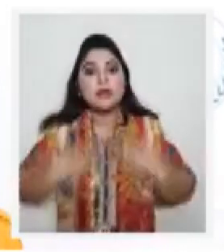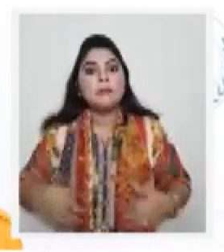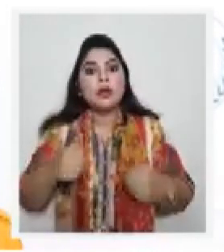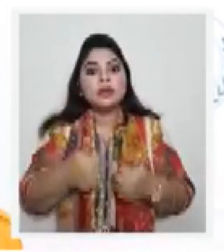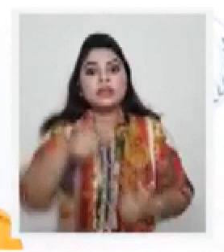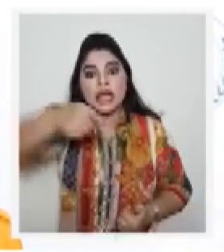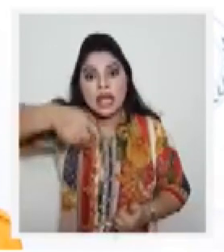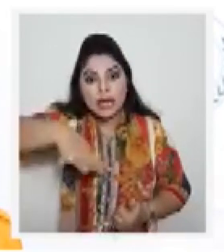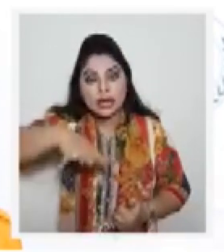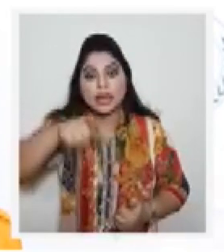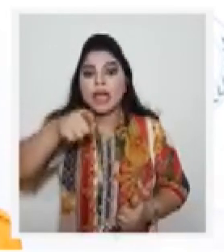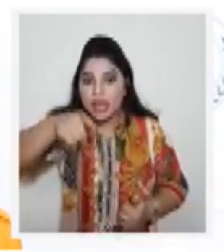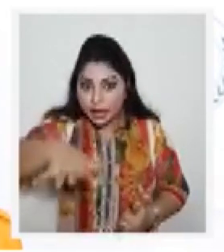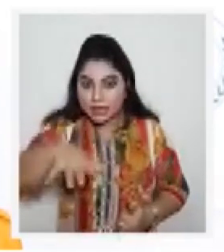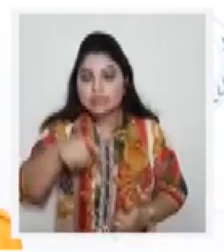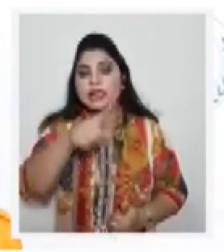18.81%।